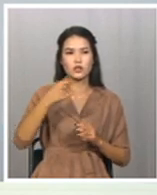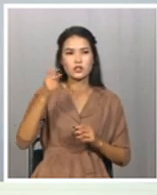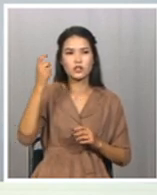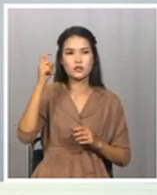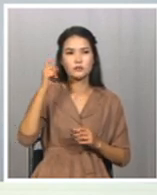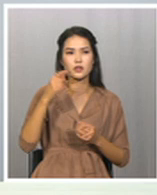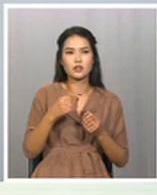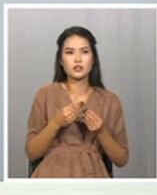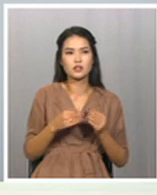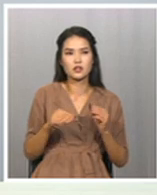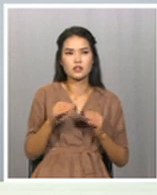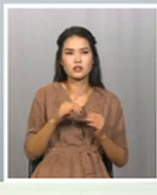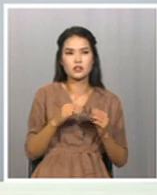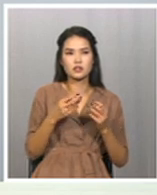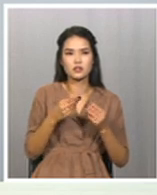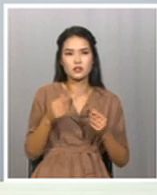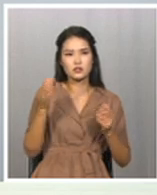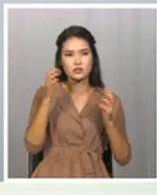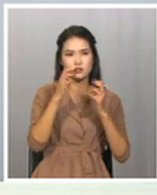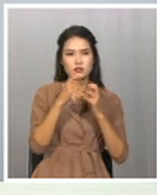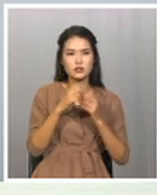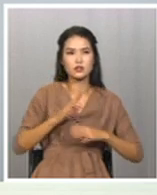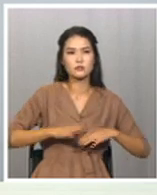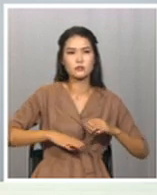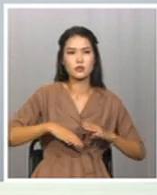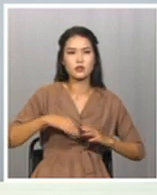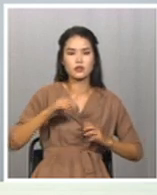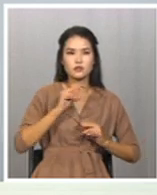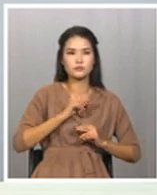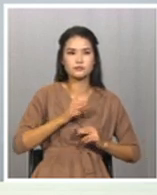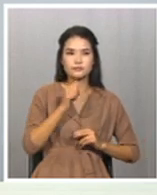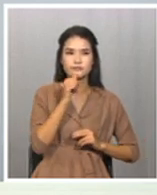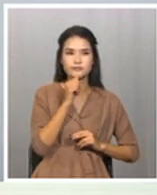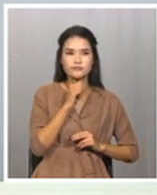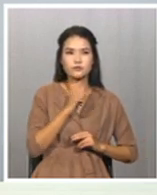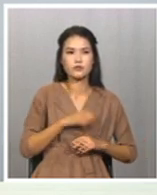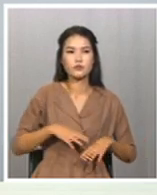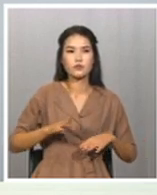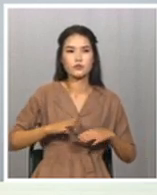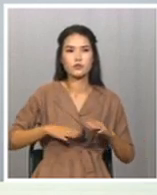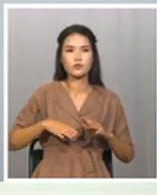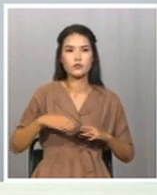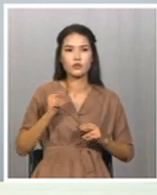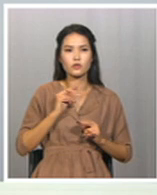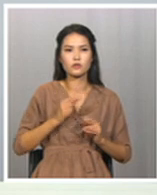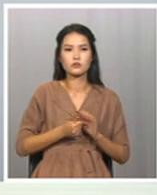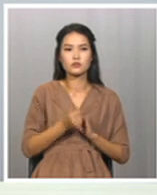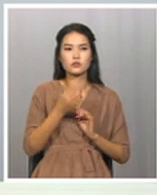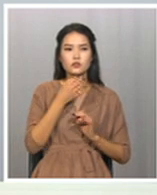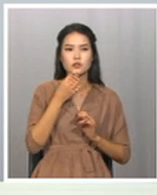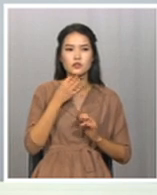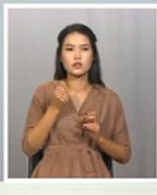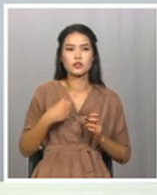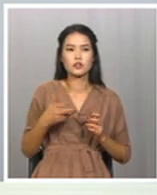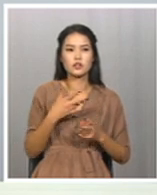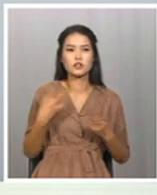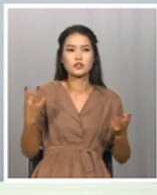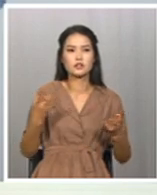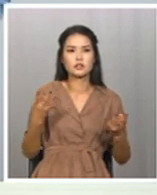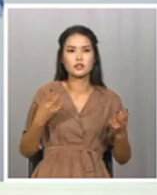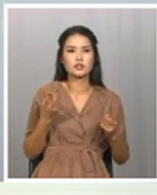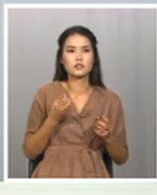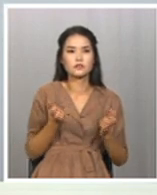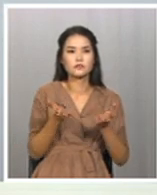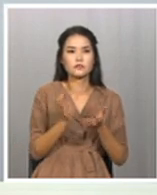химиялық қасиеттерін зерттеу практикалық жұмысымызды бастаймыз. Практикалық жұмысты бастамас үшін бізге керекті заттармен танысып